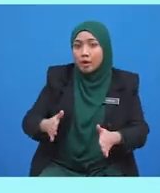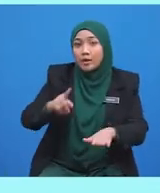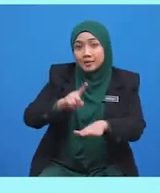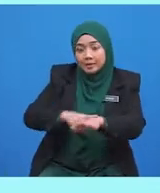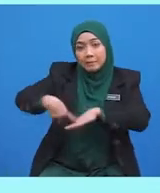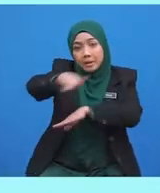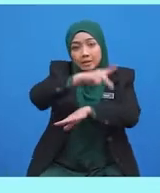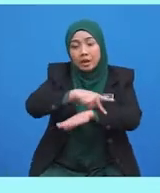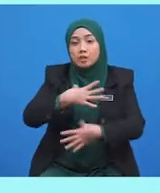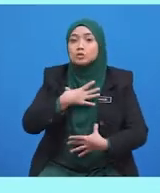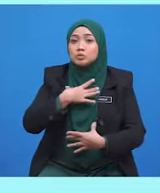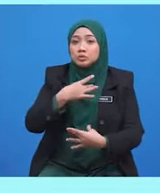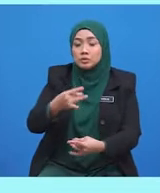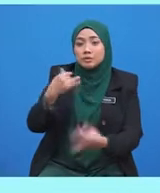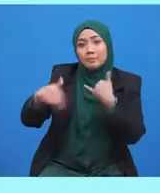main layang-layang.